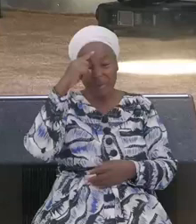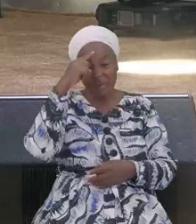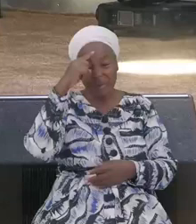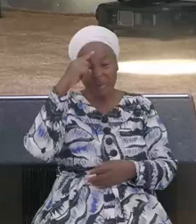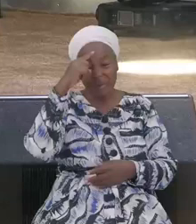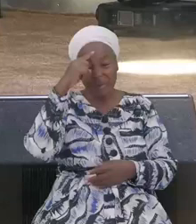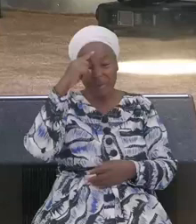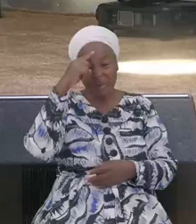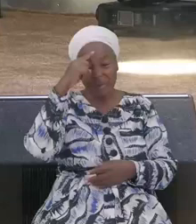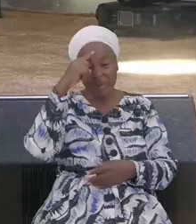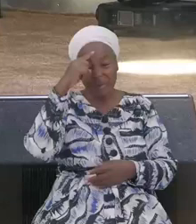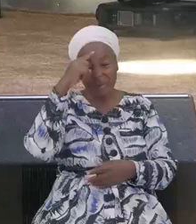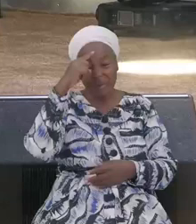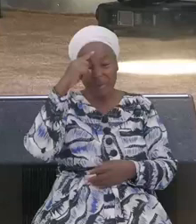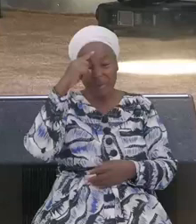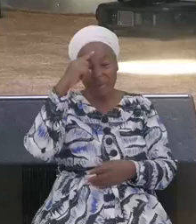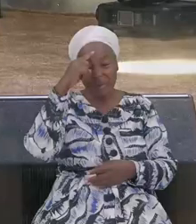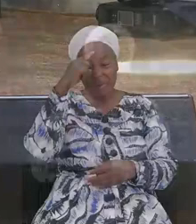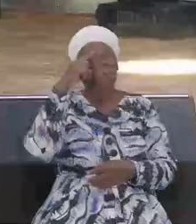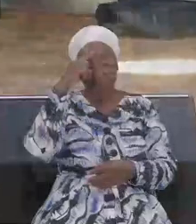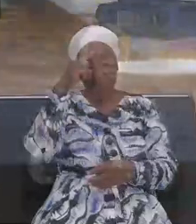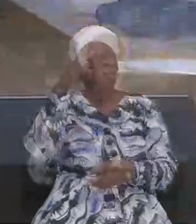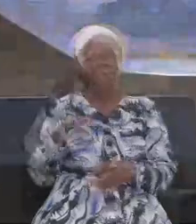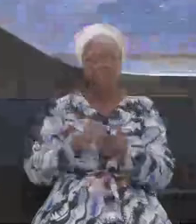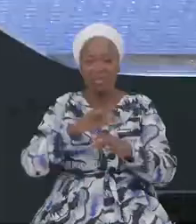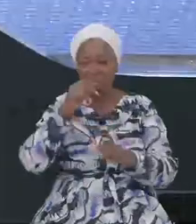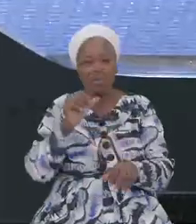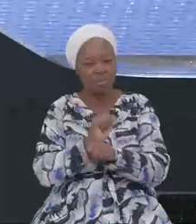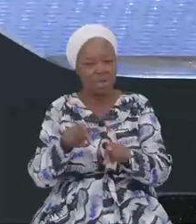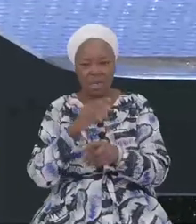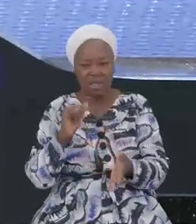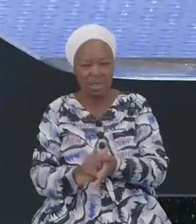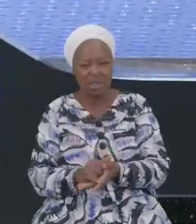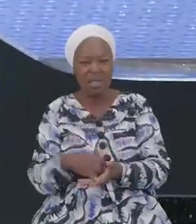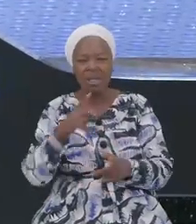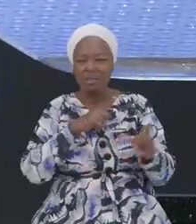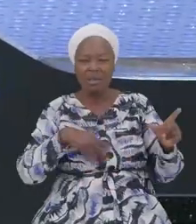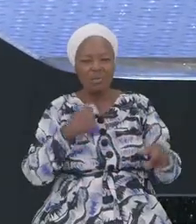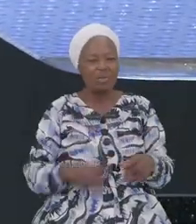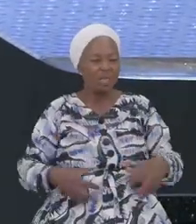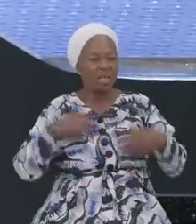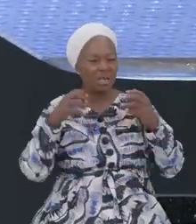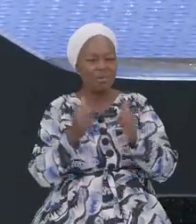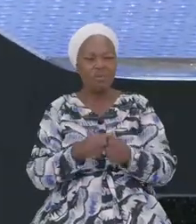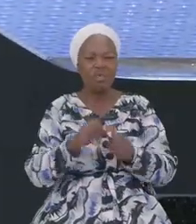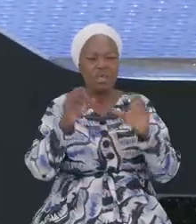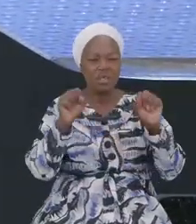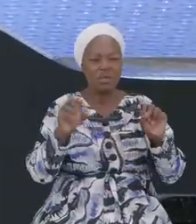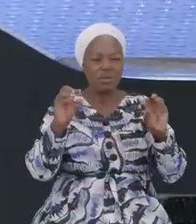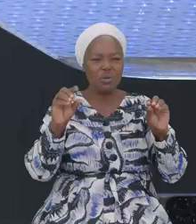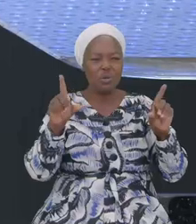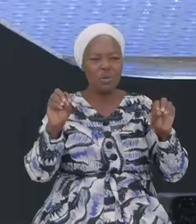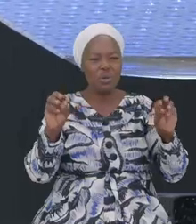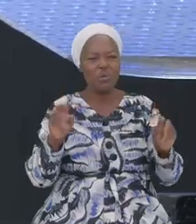Dieu publie les items pour toujours. Non, Dieu n'aime pas de cette manière. L'Éternel fut irrité contre